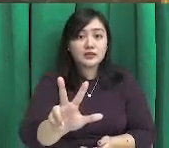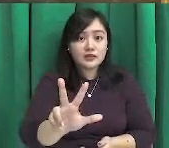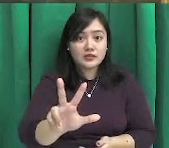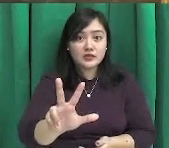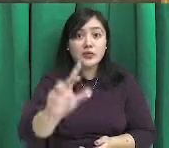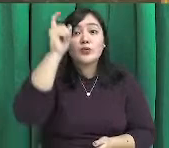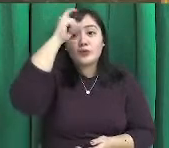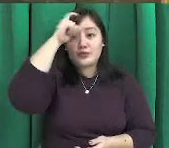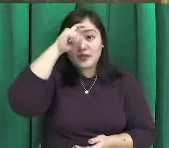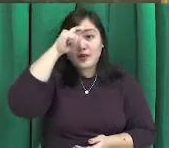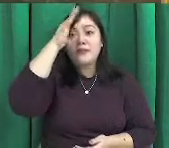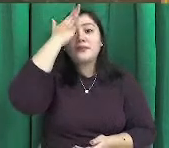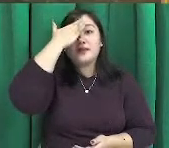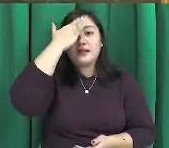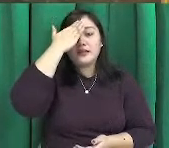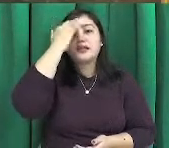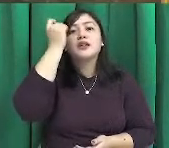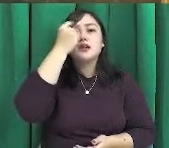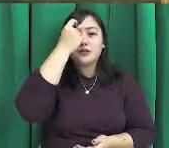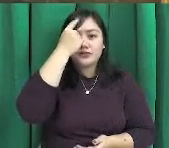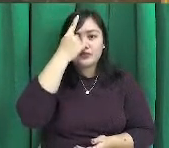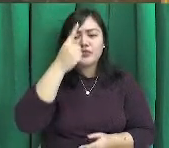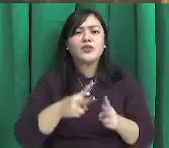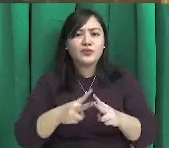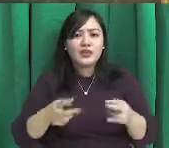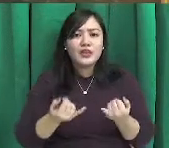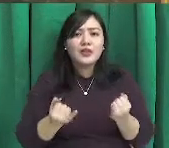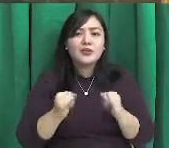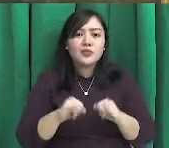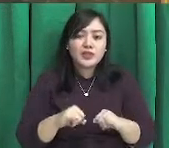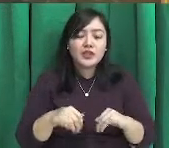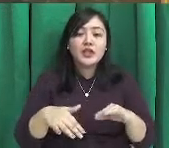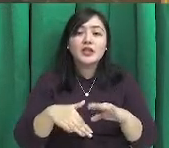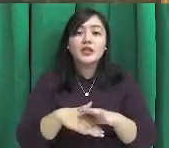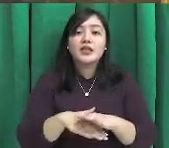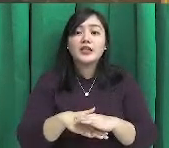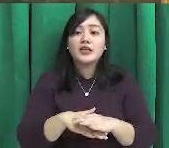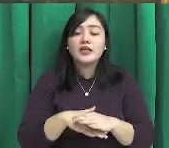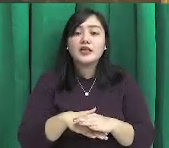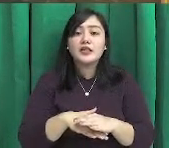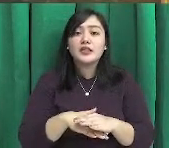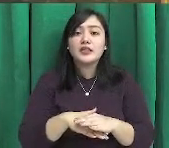building a family. You see, hindi po sinabi ng Biblia rito through money,